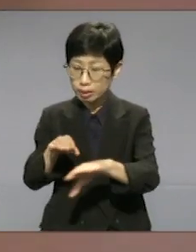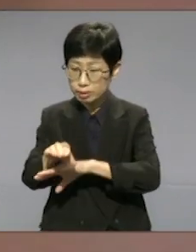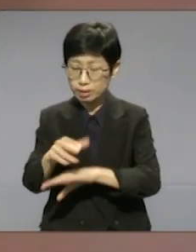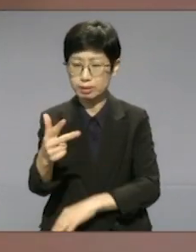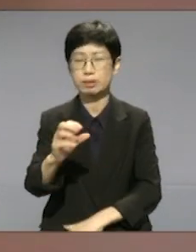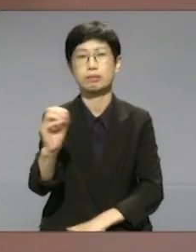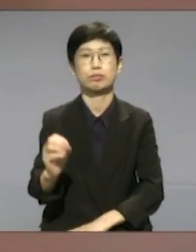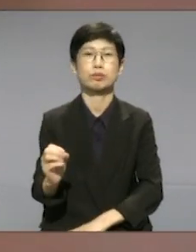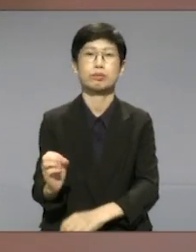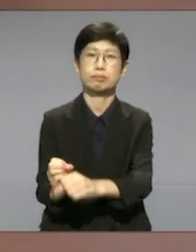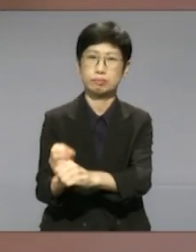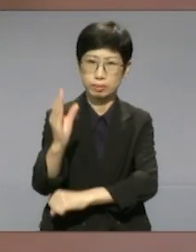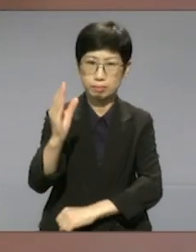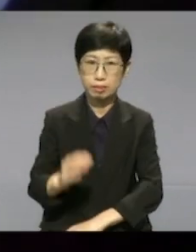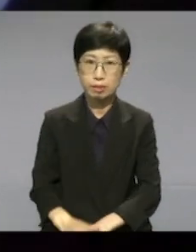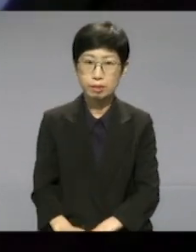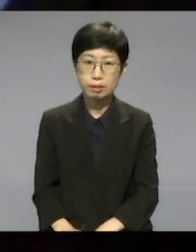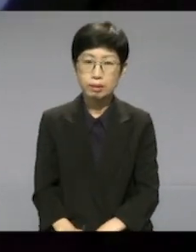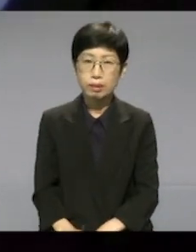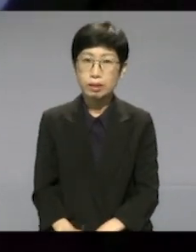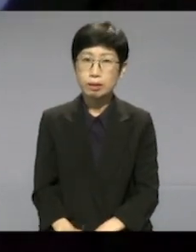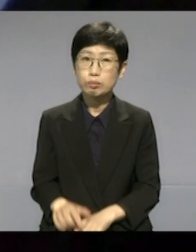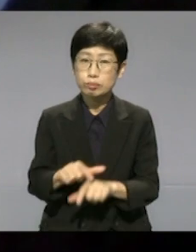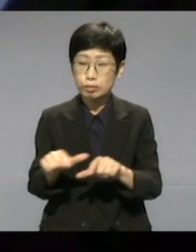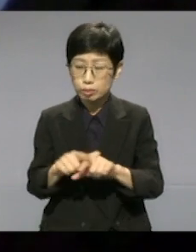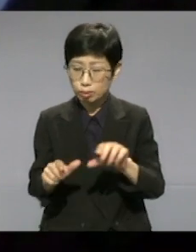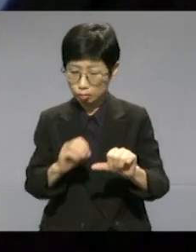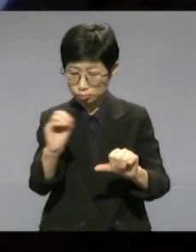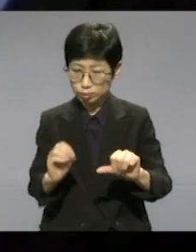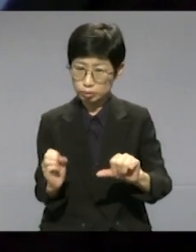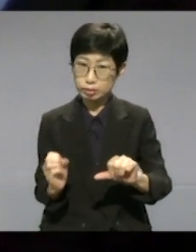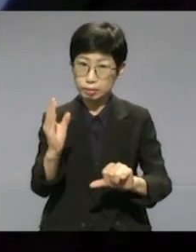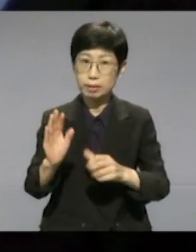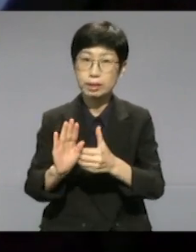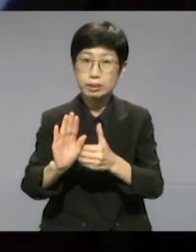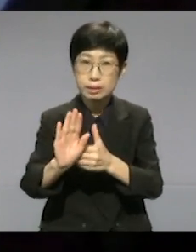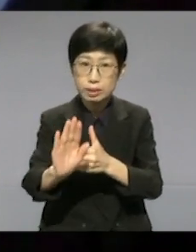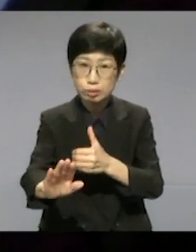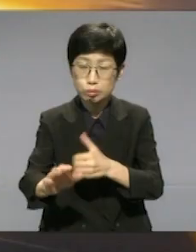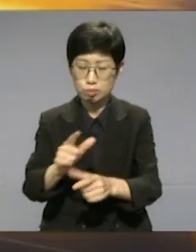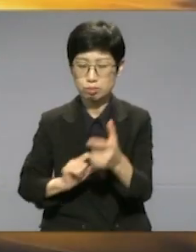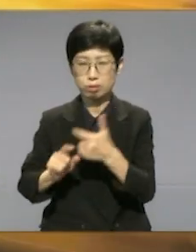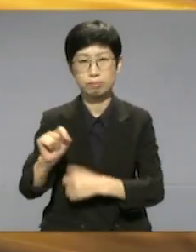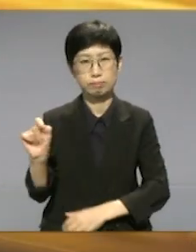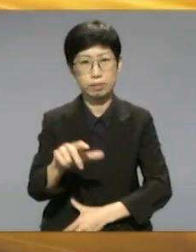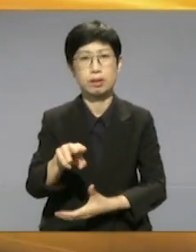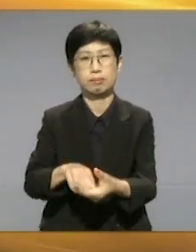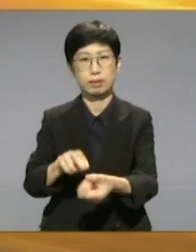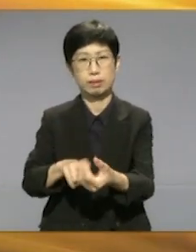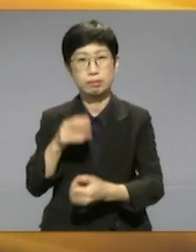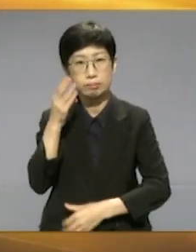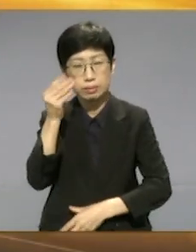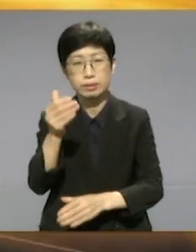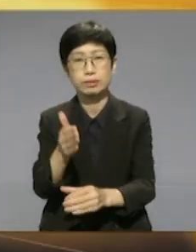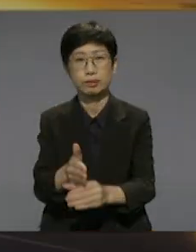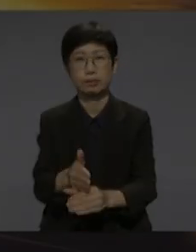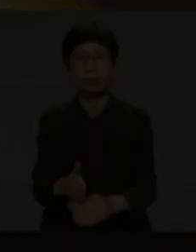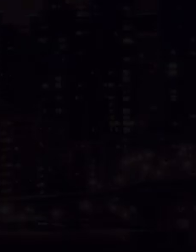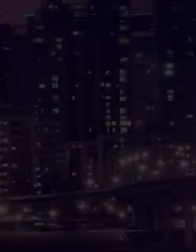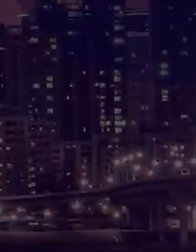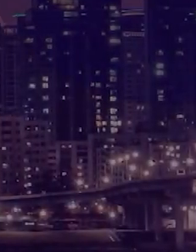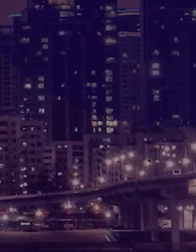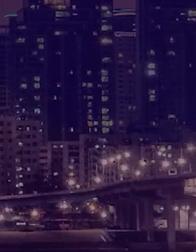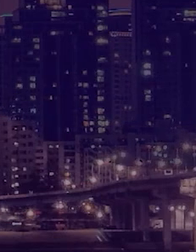7%를 넘었으며 대중화 단계 기준인 5%를 넘긴 이후 그 속도가 더 빨라졌다고 분석했습니다